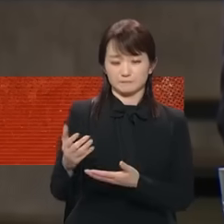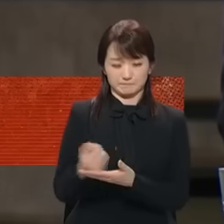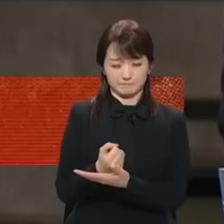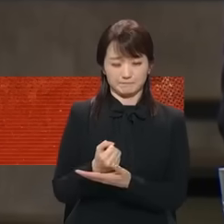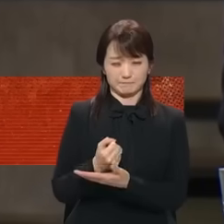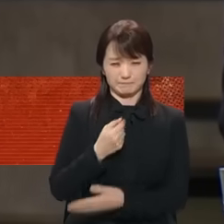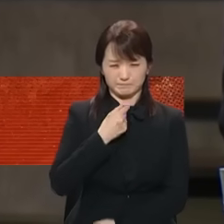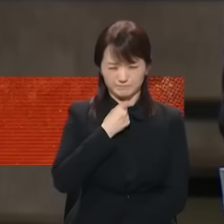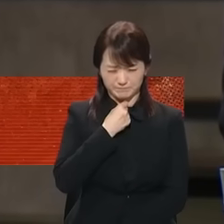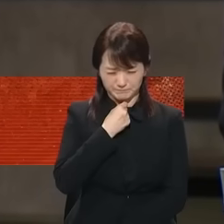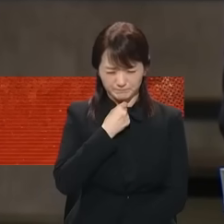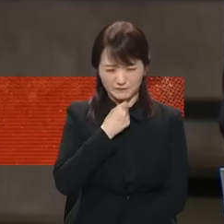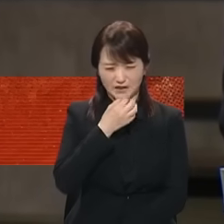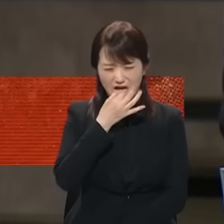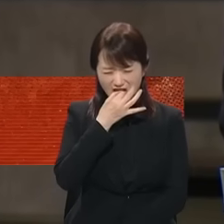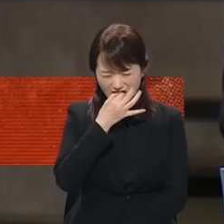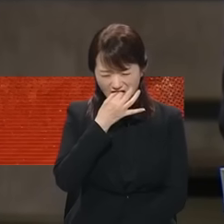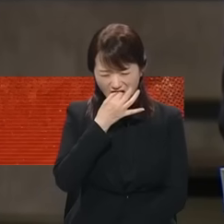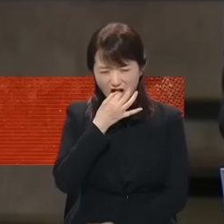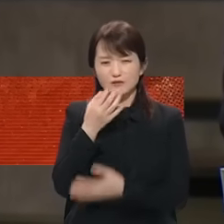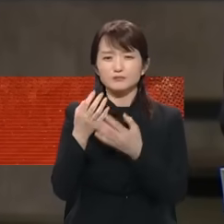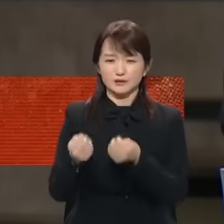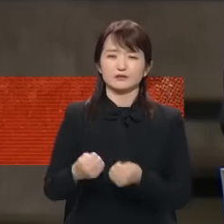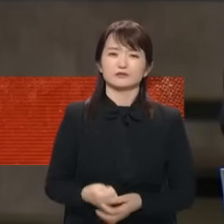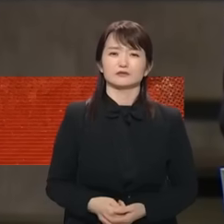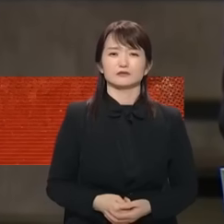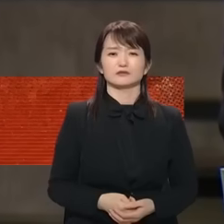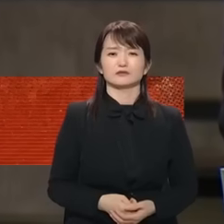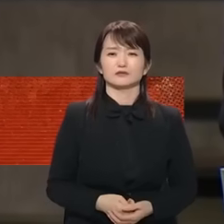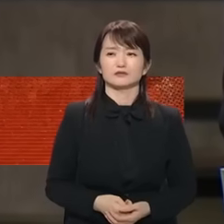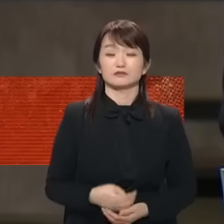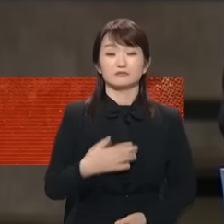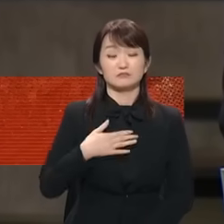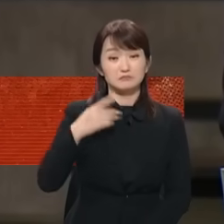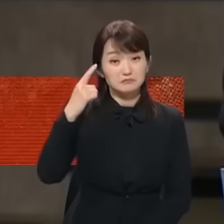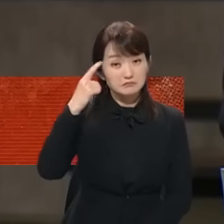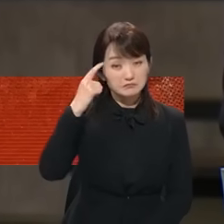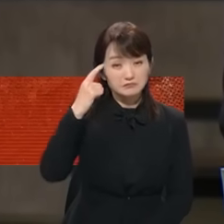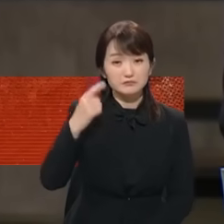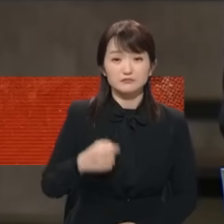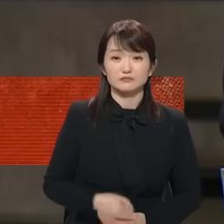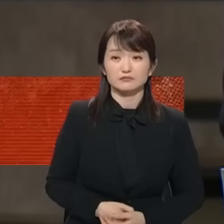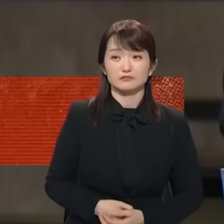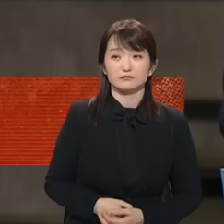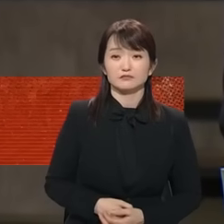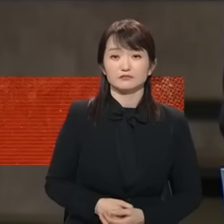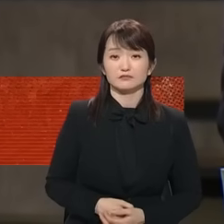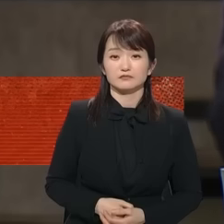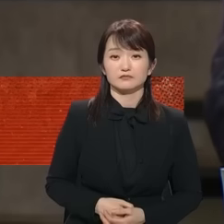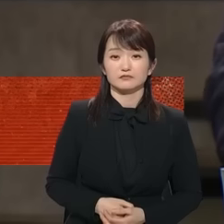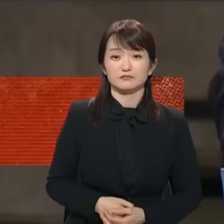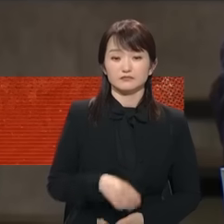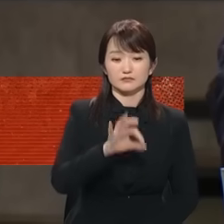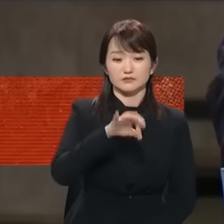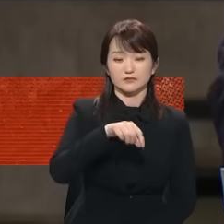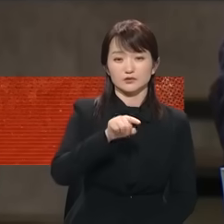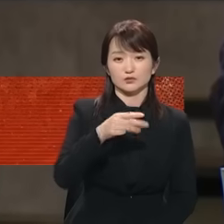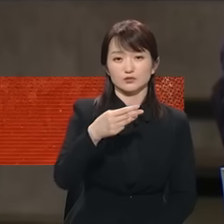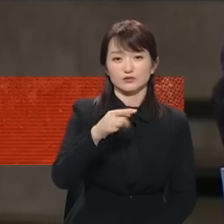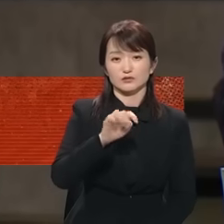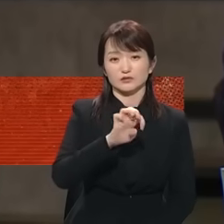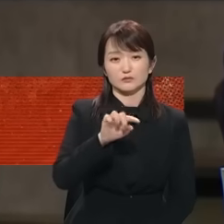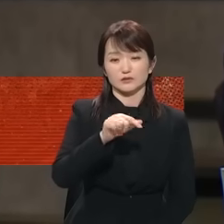하는 그런 욕구가 상당히 좀 강한 거 같아요 제가 봤을 때는 만약에 저것을 하려면 저 워터파크에서